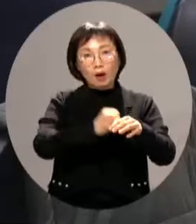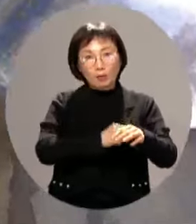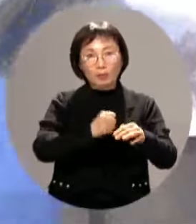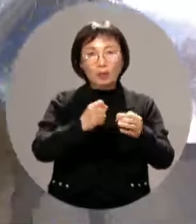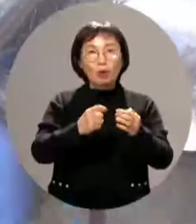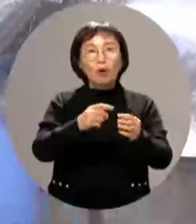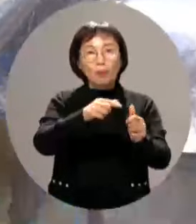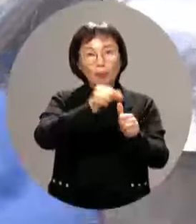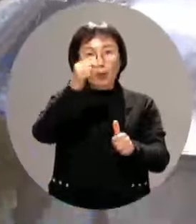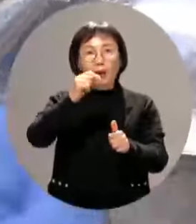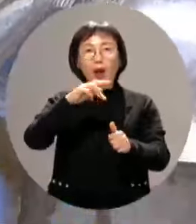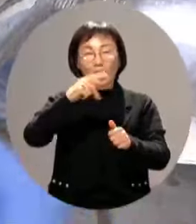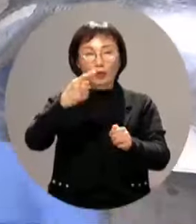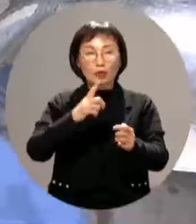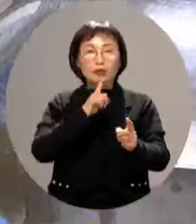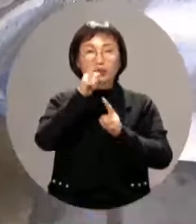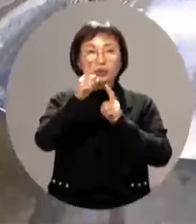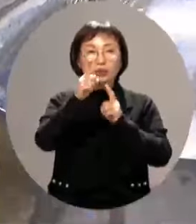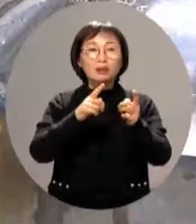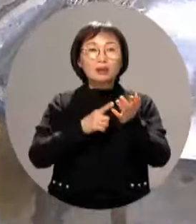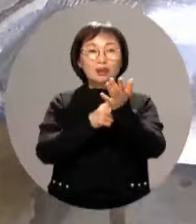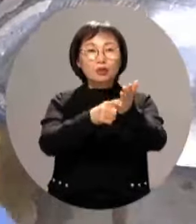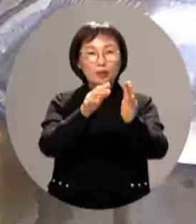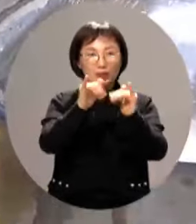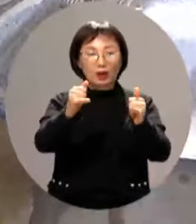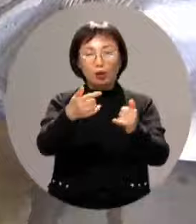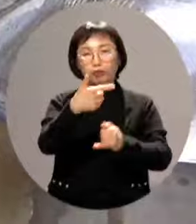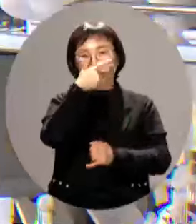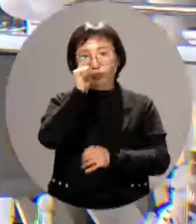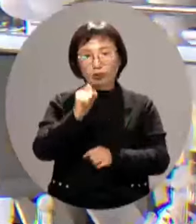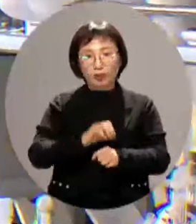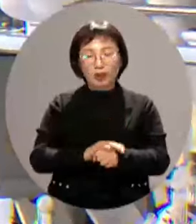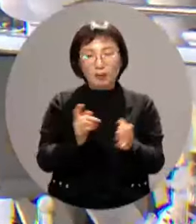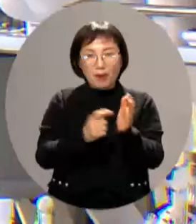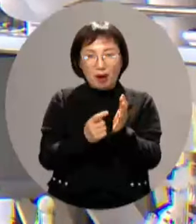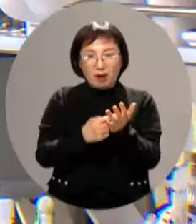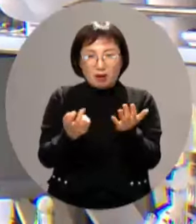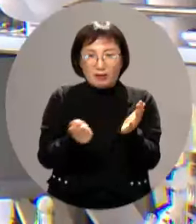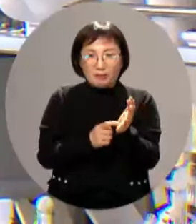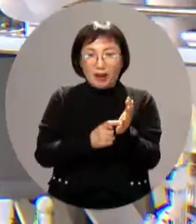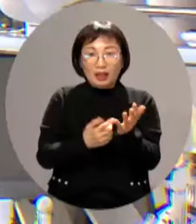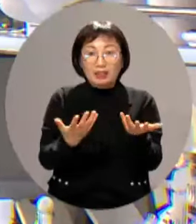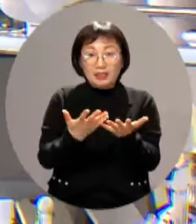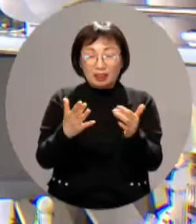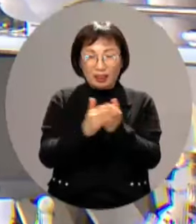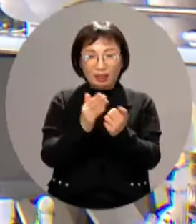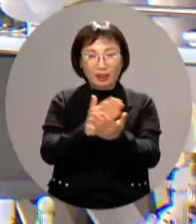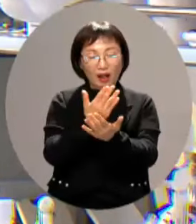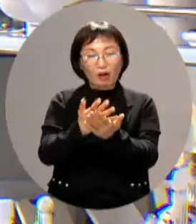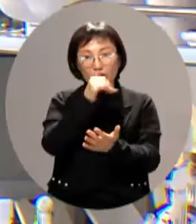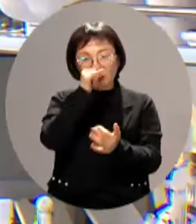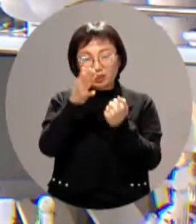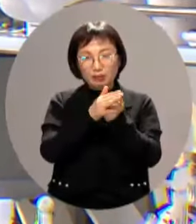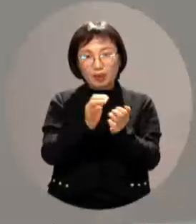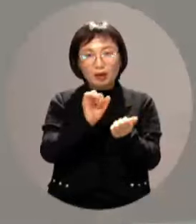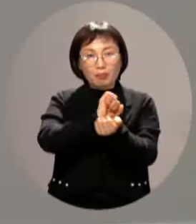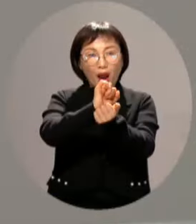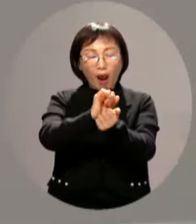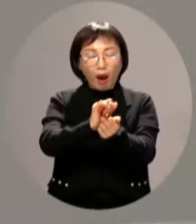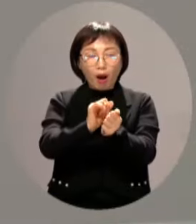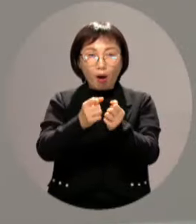하는데도 지원 미달 사태가 벌어진 것입니다. 당장 시급한 업무는 나눠할 수 있지만 전염병이